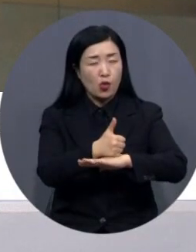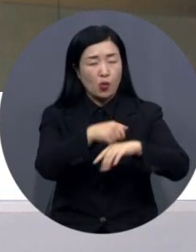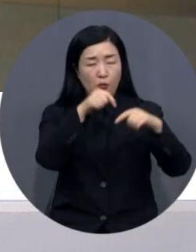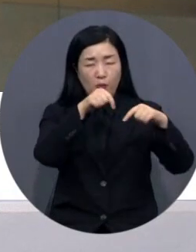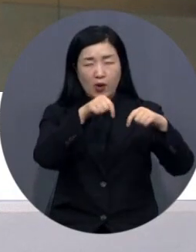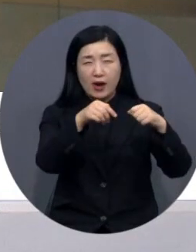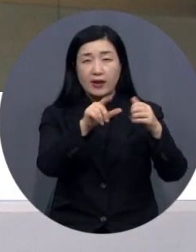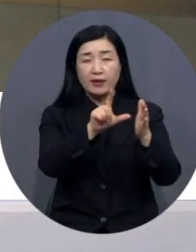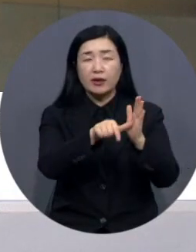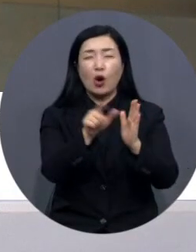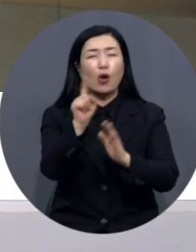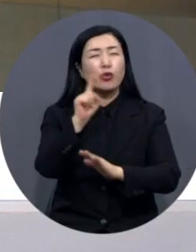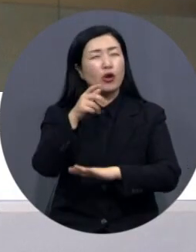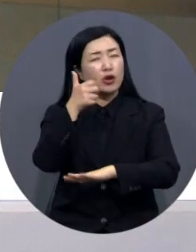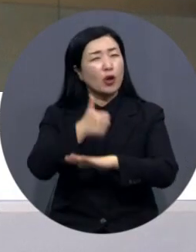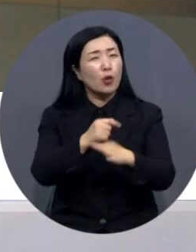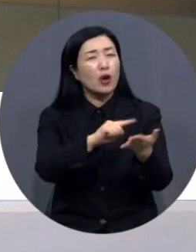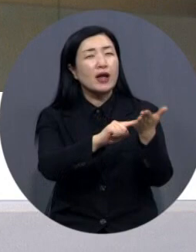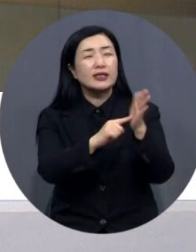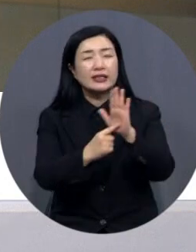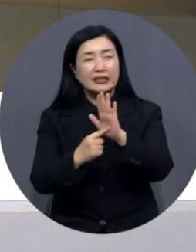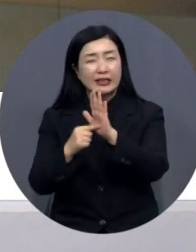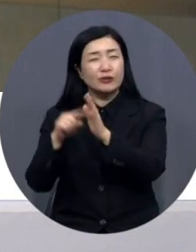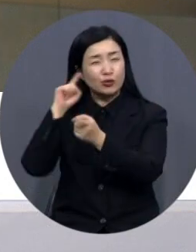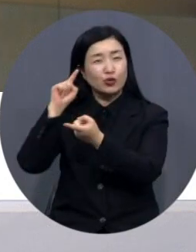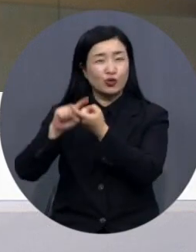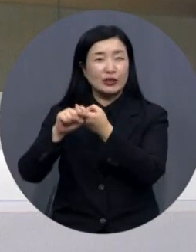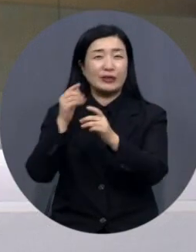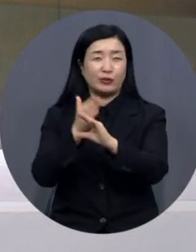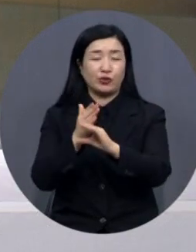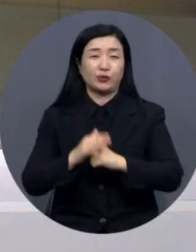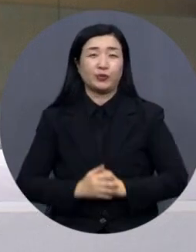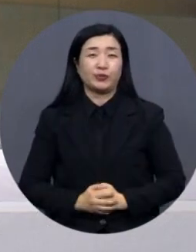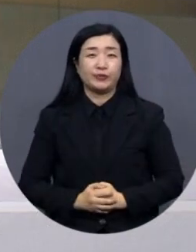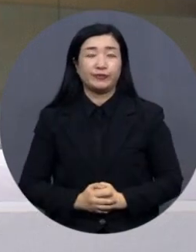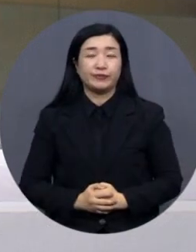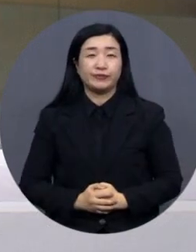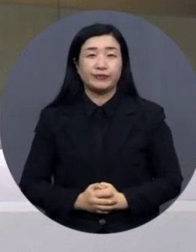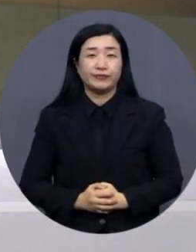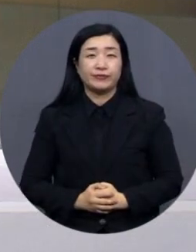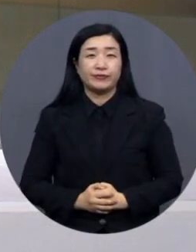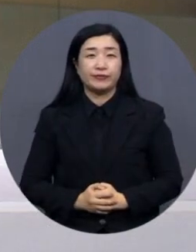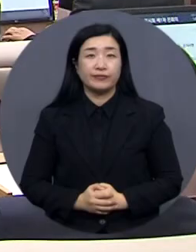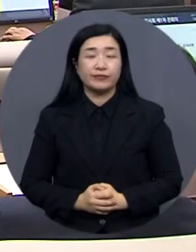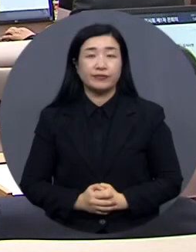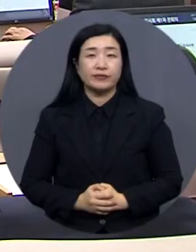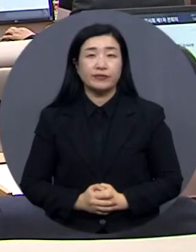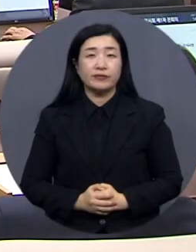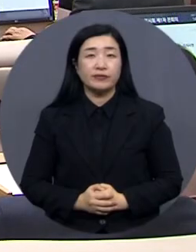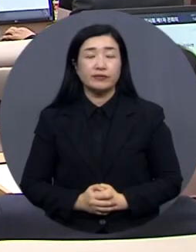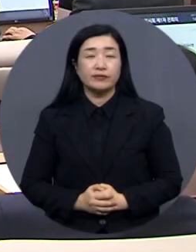과정에서 어떤 결론을 내릴지 주목됩니다. 조인호 기자입니다.